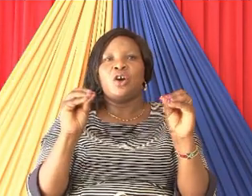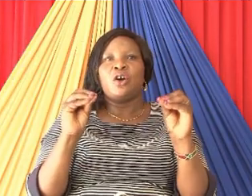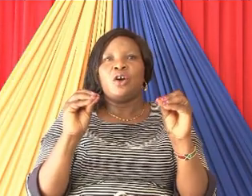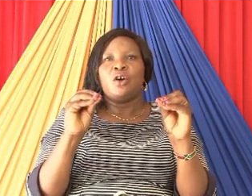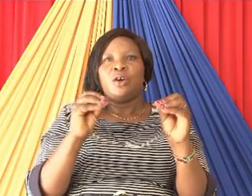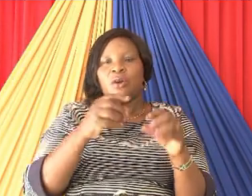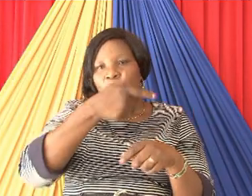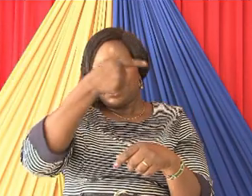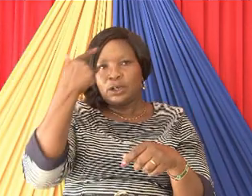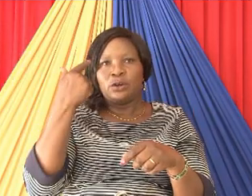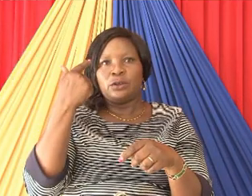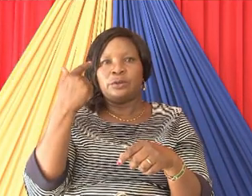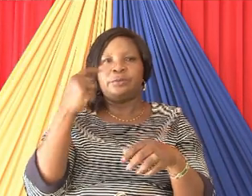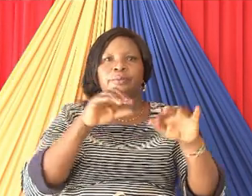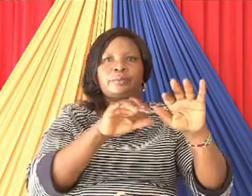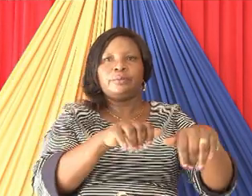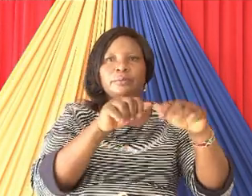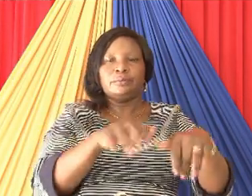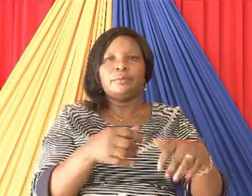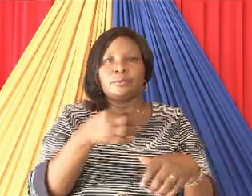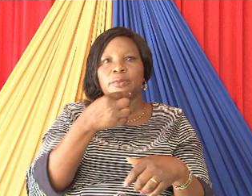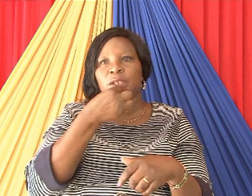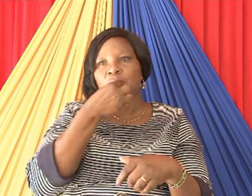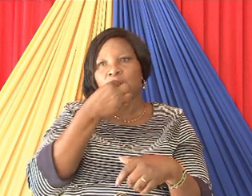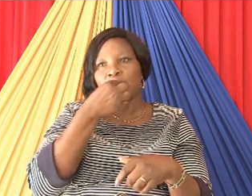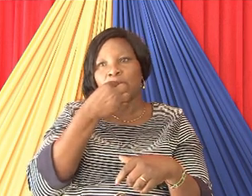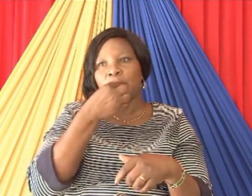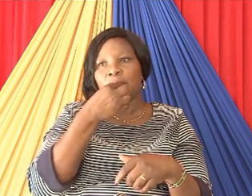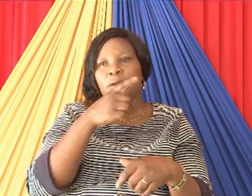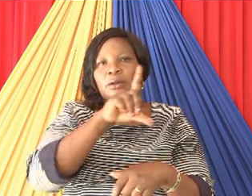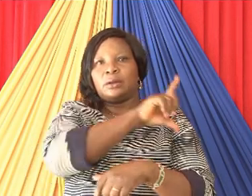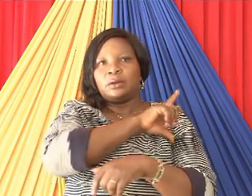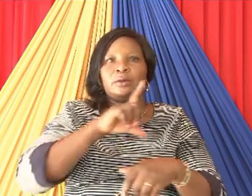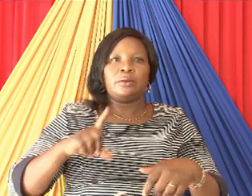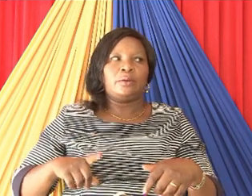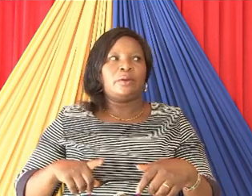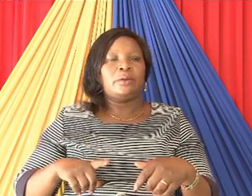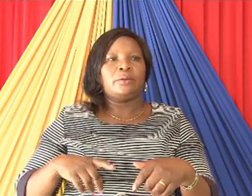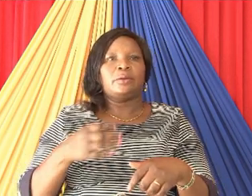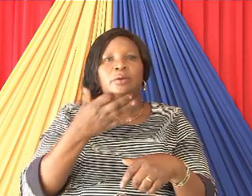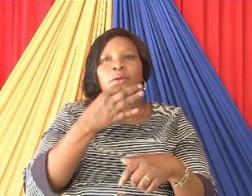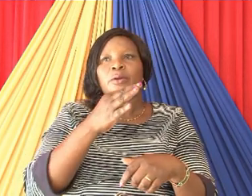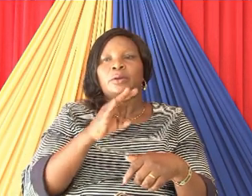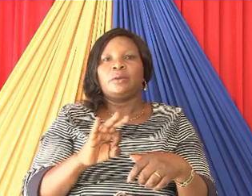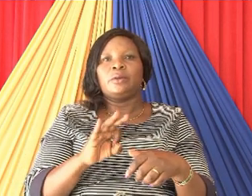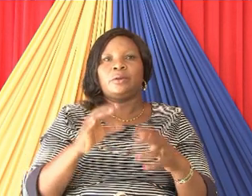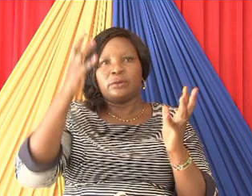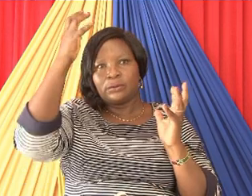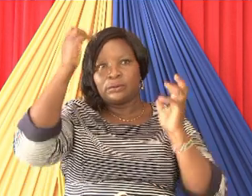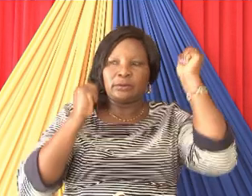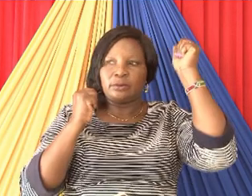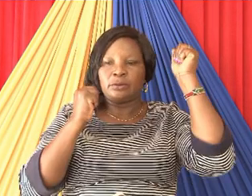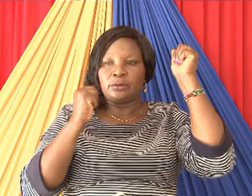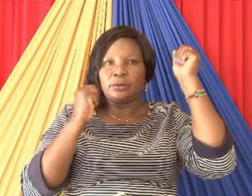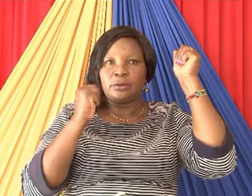maana shamba la mzabibu la Bwana majeshi ndilo nyumba ya Israeli na watu wa Yuda